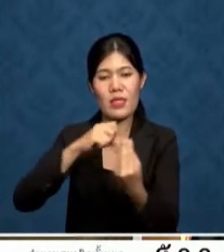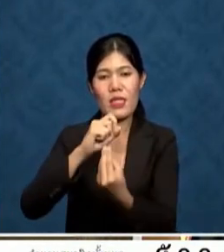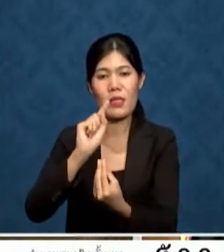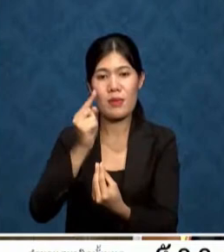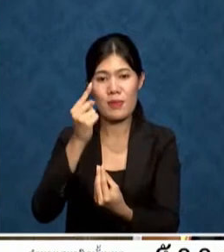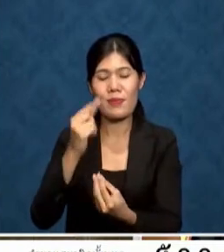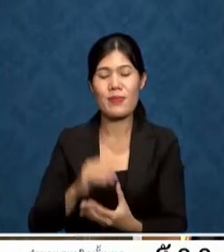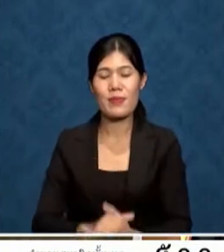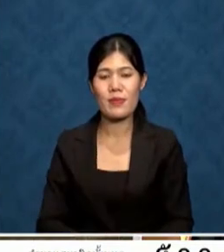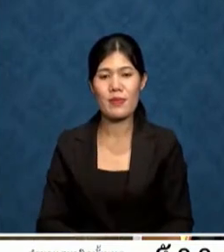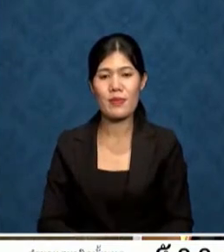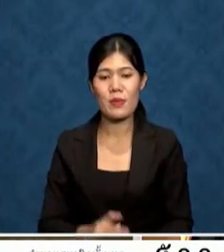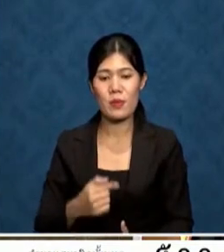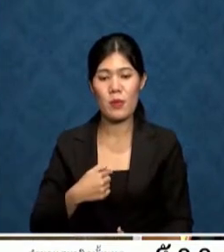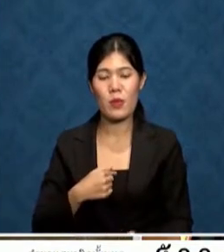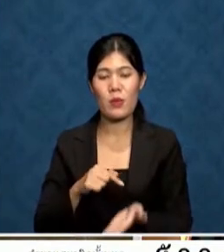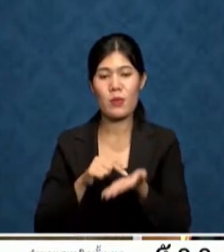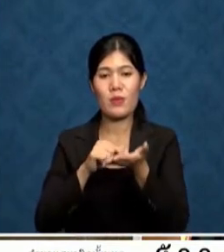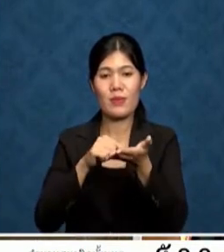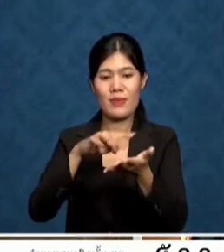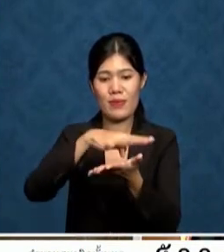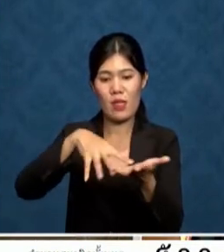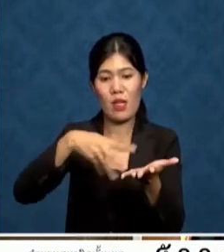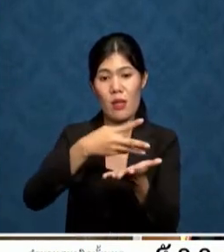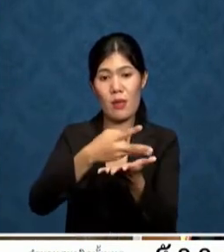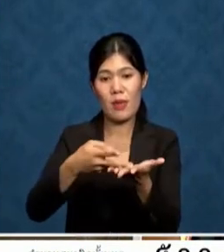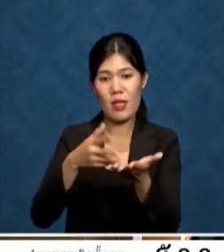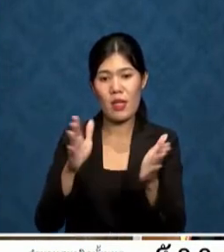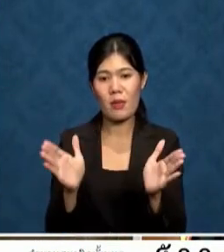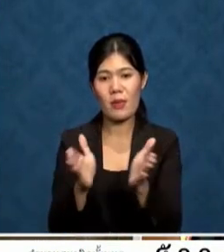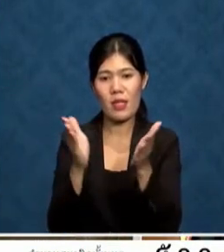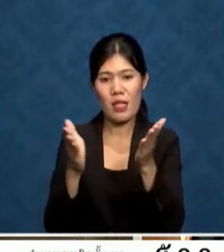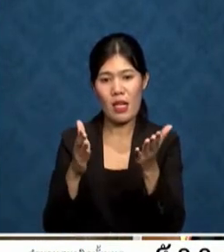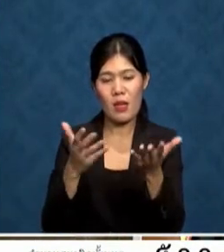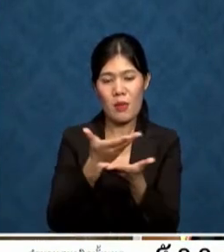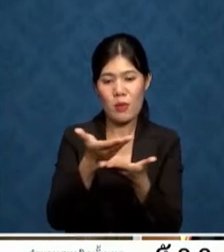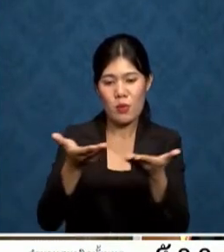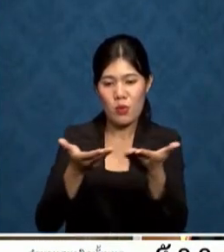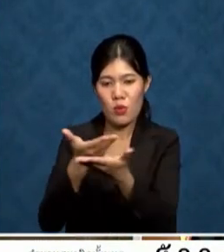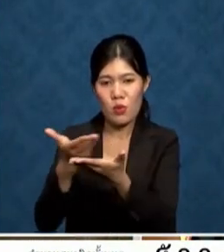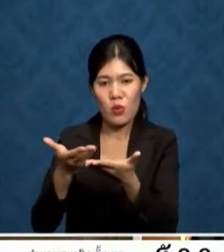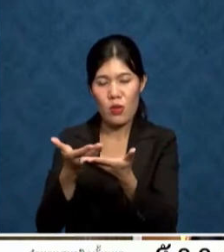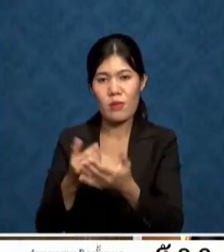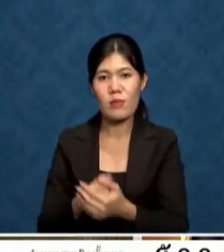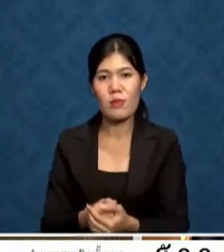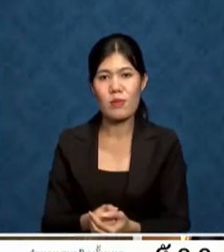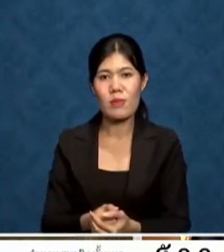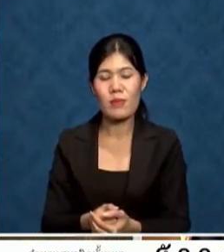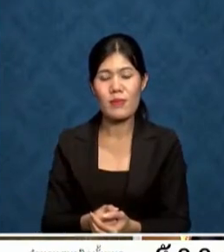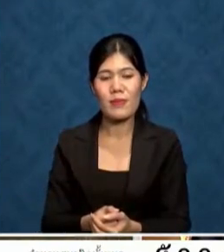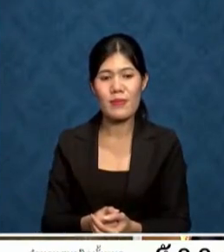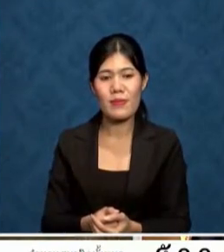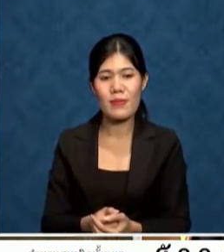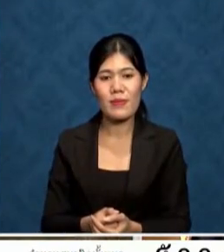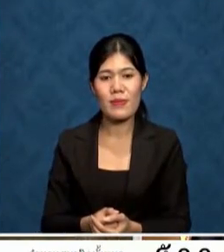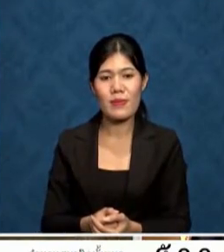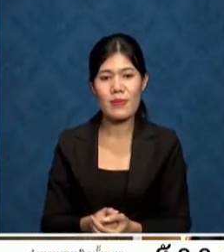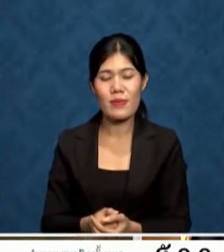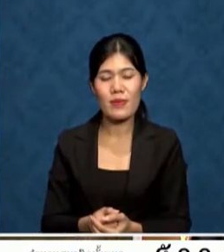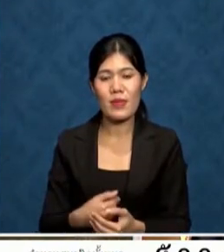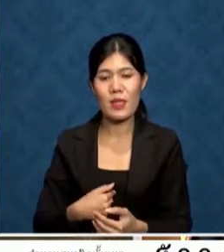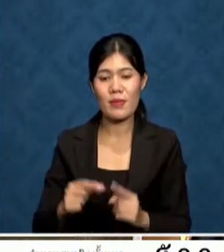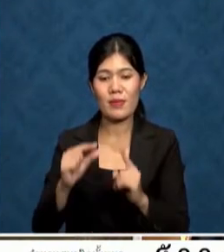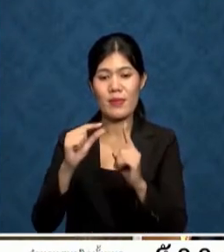ผมเสนอให้มีแผนบุรณาการนะครับงบประมาณแบบบูรณาการแต่ผมจะไม่เรียกแผนบู SoftPowerนะครับผมขอเรียกว่า